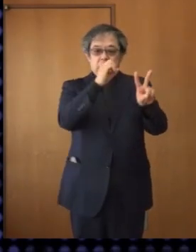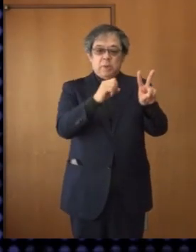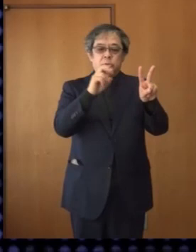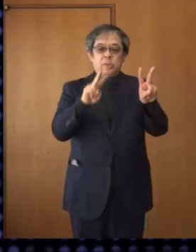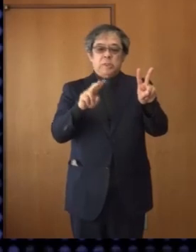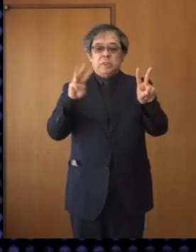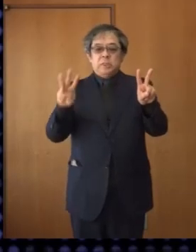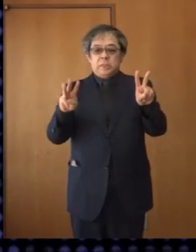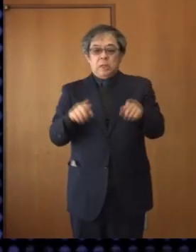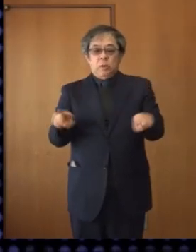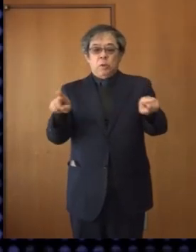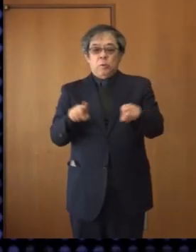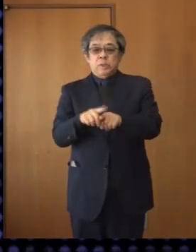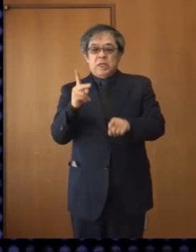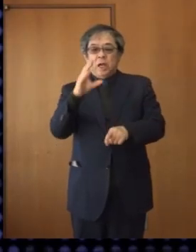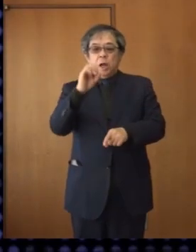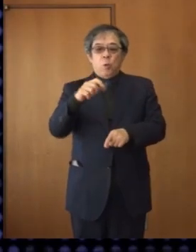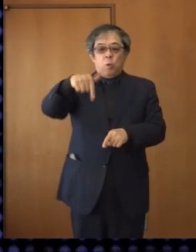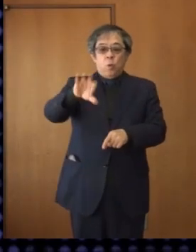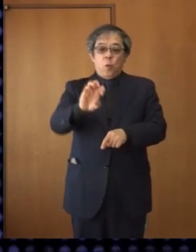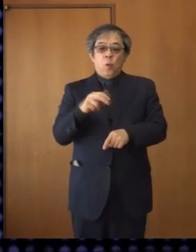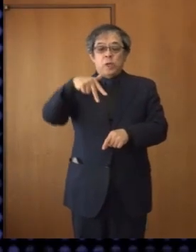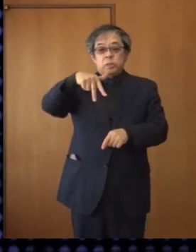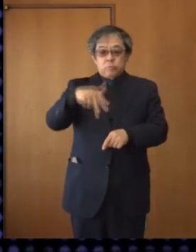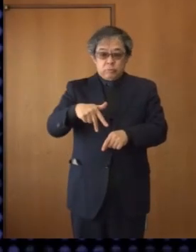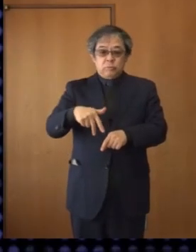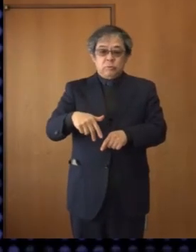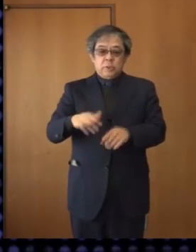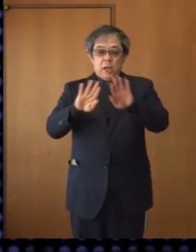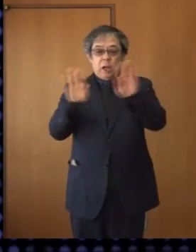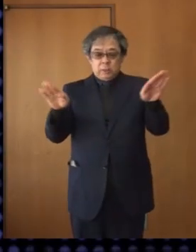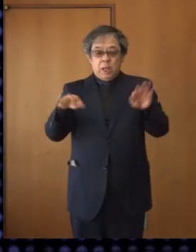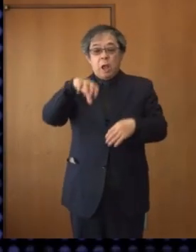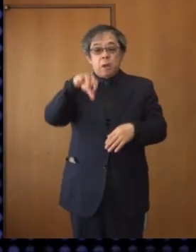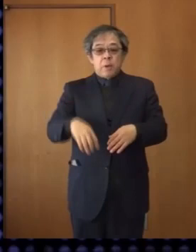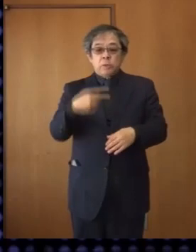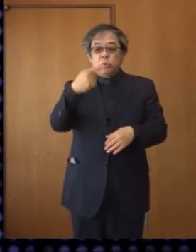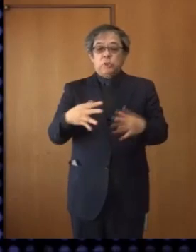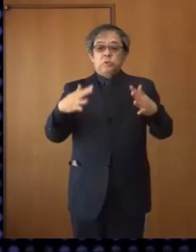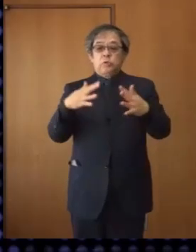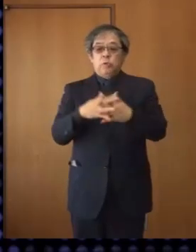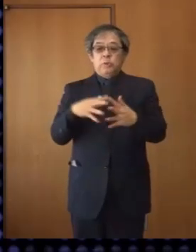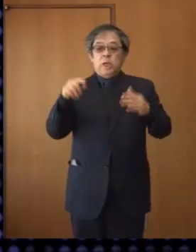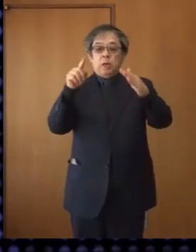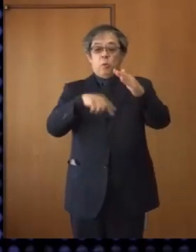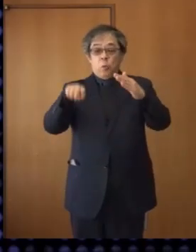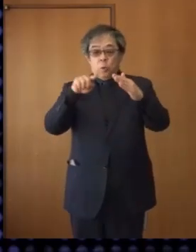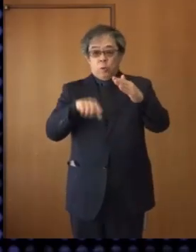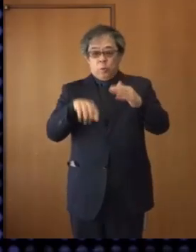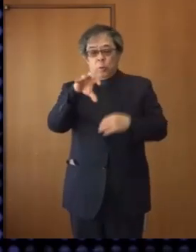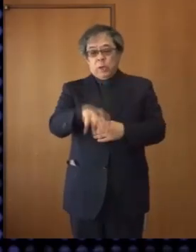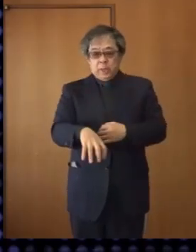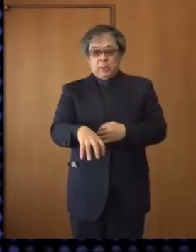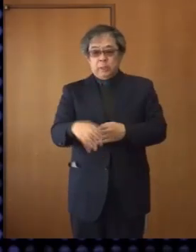2023ウィズカオフェスが一宮公園で開催され、打ち上げ花火が夜空に